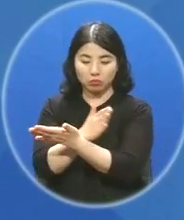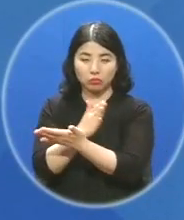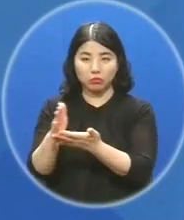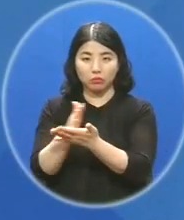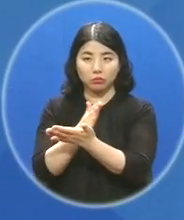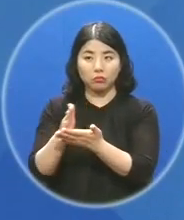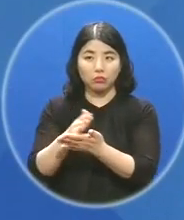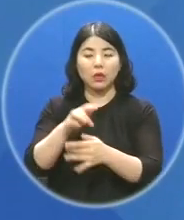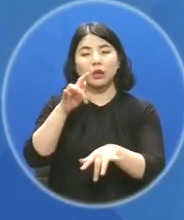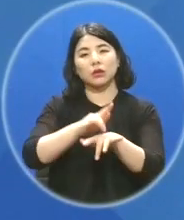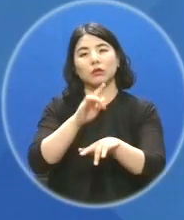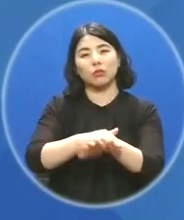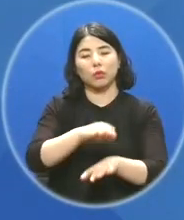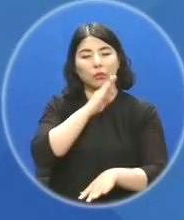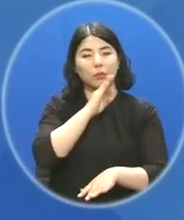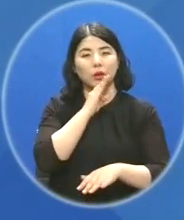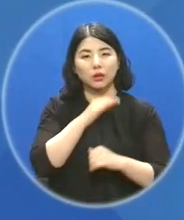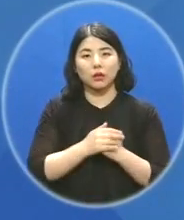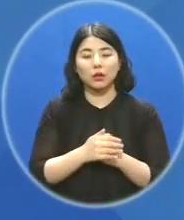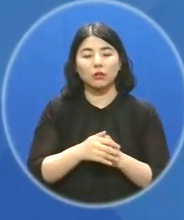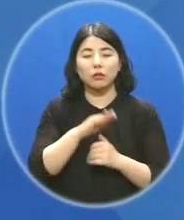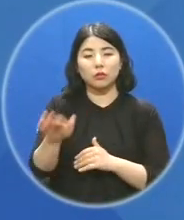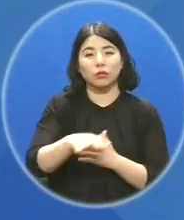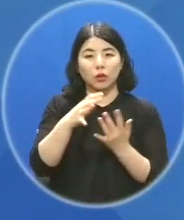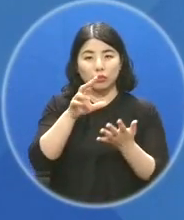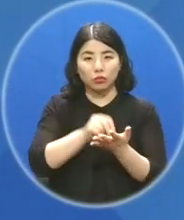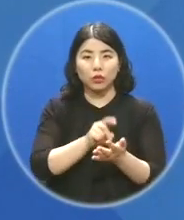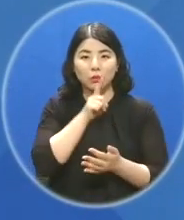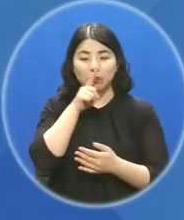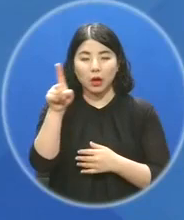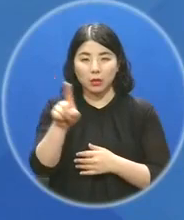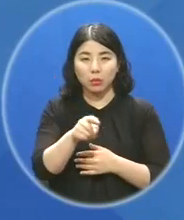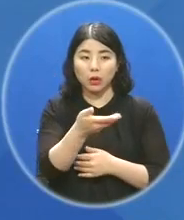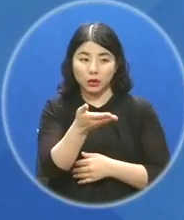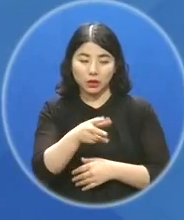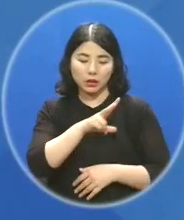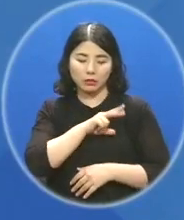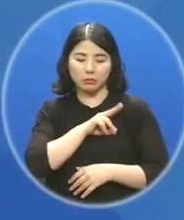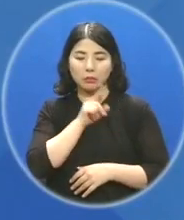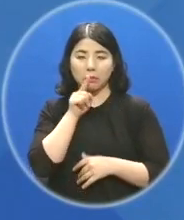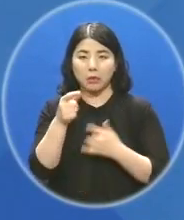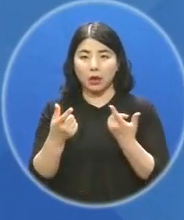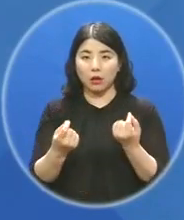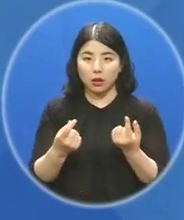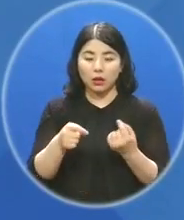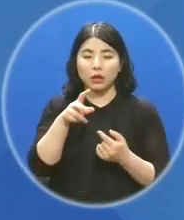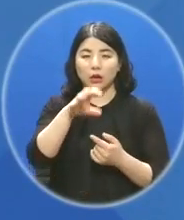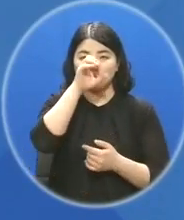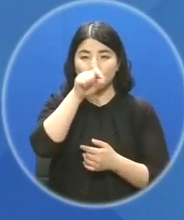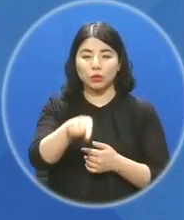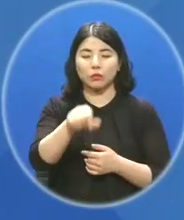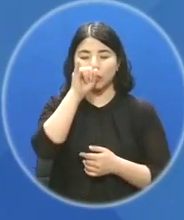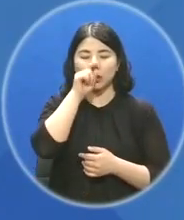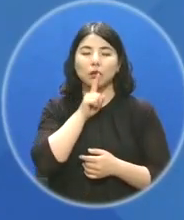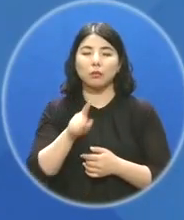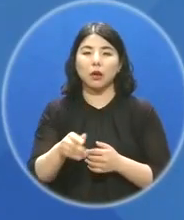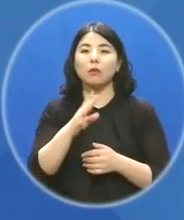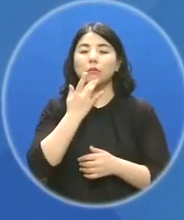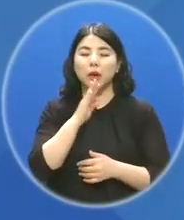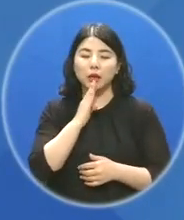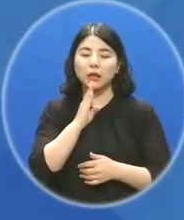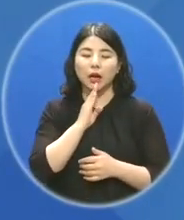그 일종의 관례입니다. 근데 우리 쪽에서 문제 삼는 거는 지금 이 의원님께서는 이 제도가 갖고 있는 장점이 있다고 얘기를 하셨는데 물론